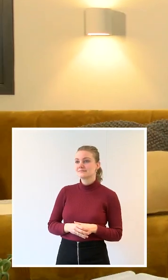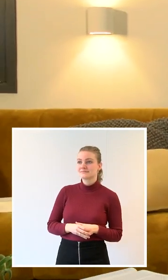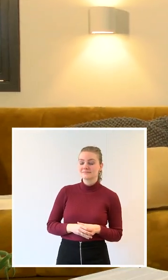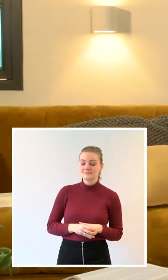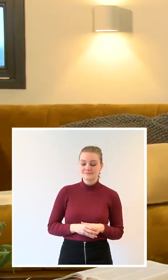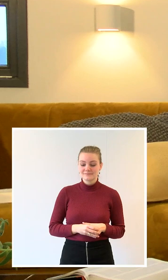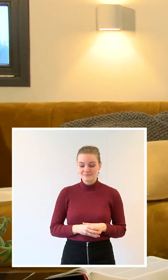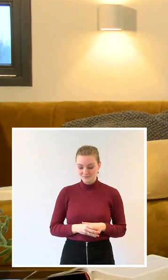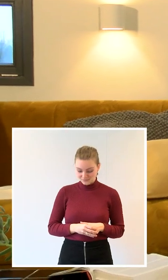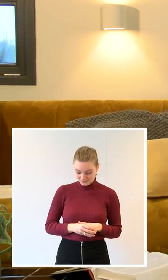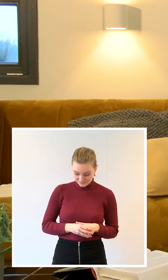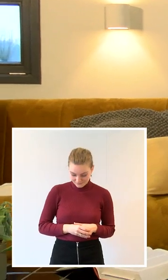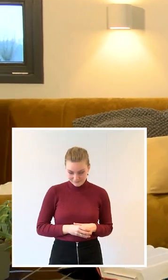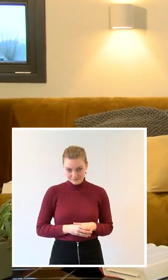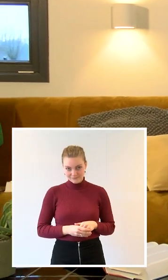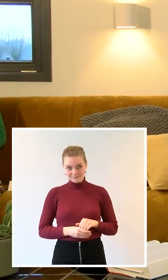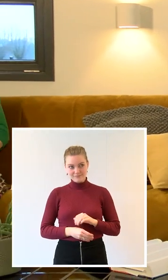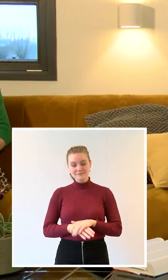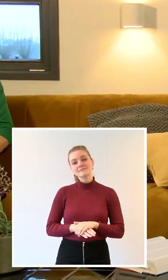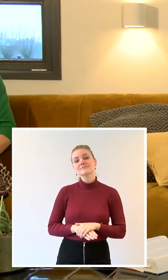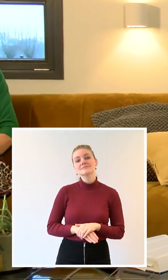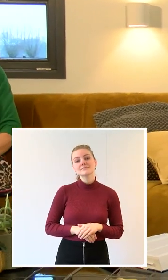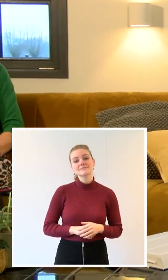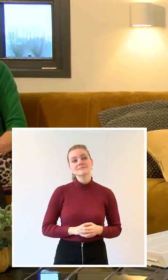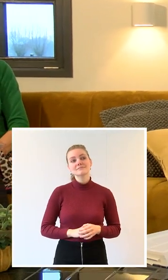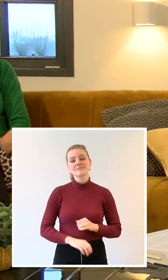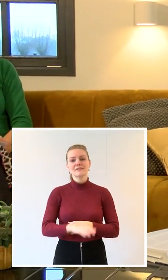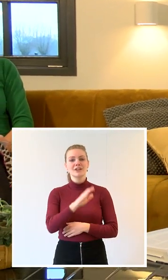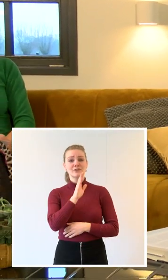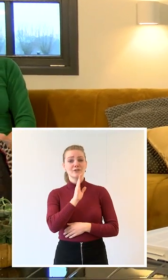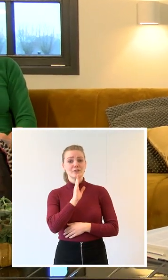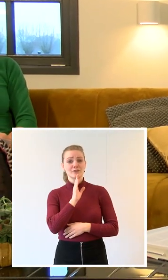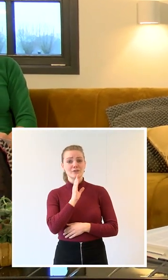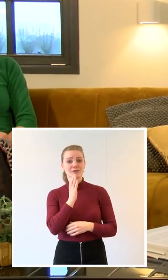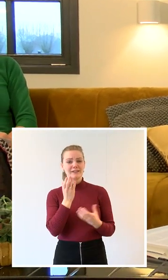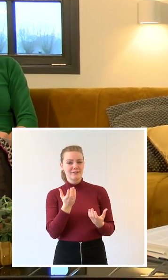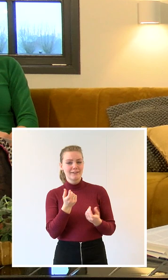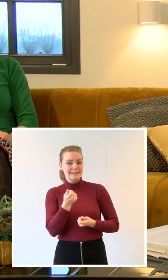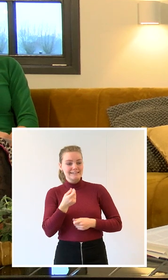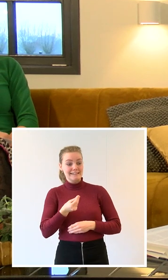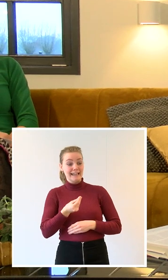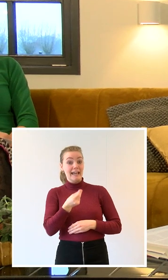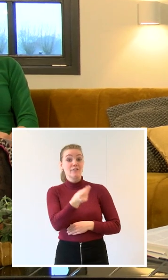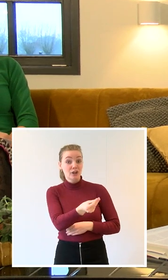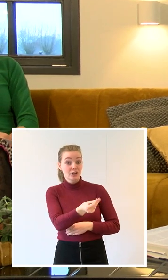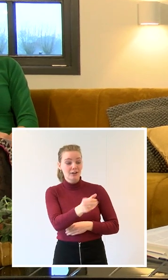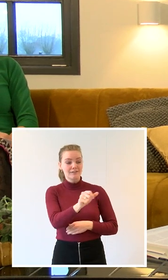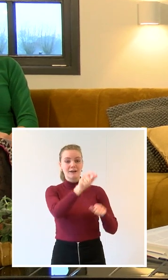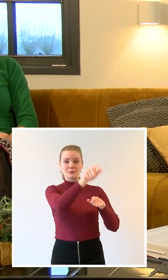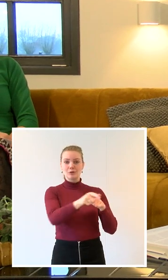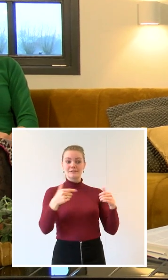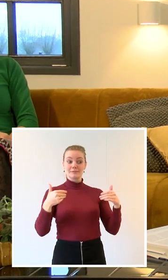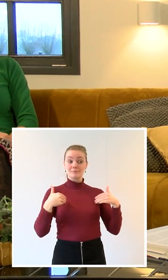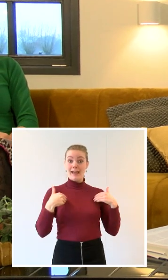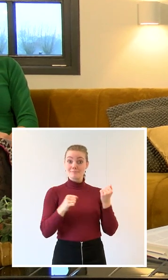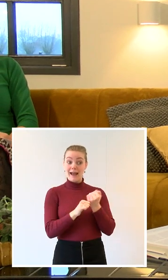Als je iets wil weggeven, als je iemand anders blij wil maken, dan kan dat pas als